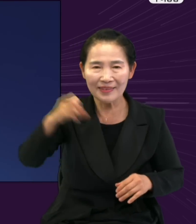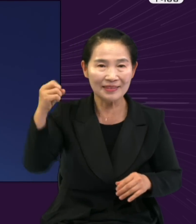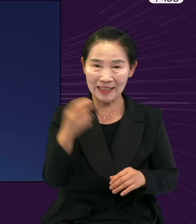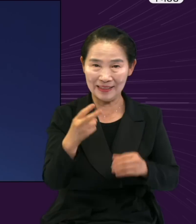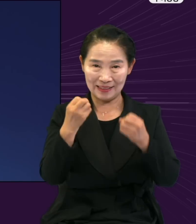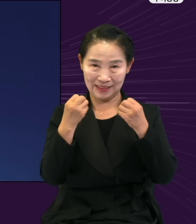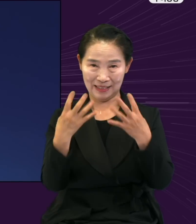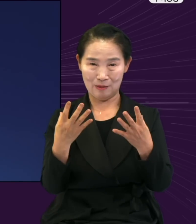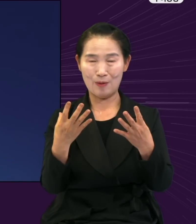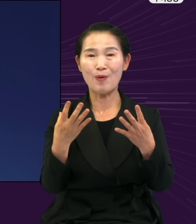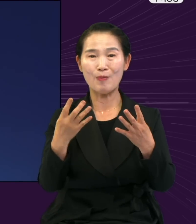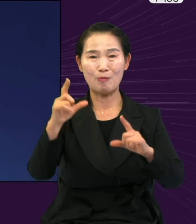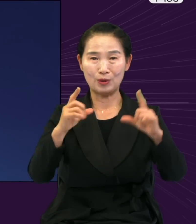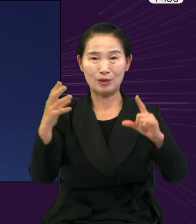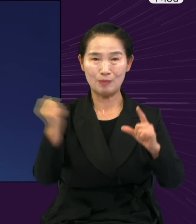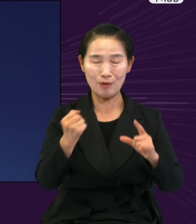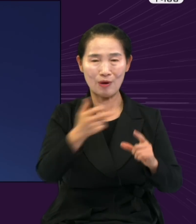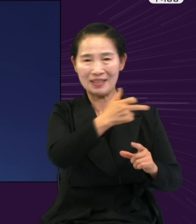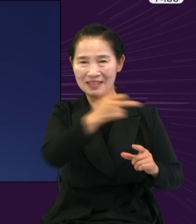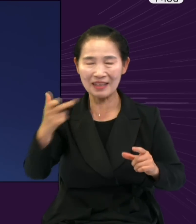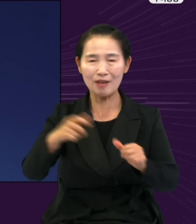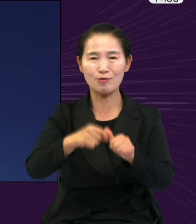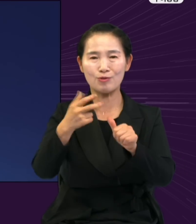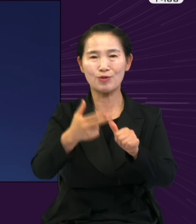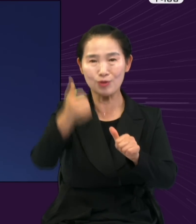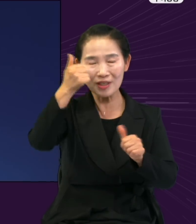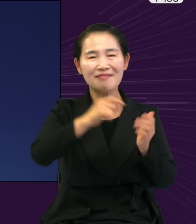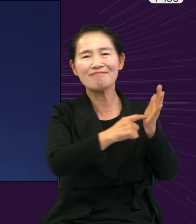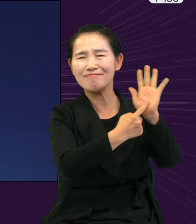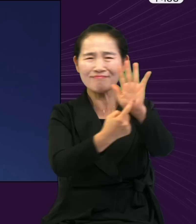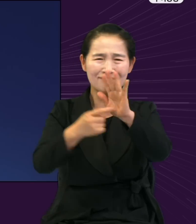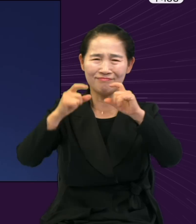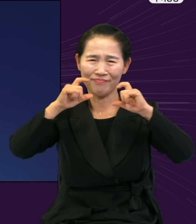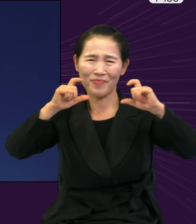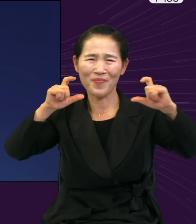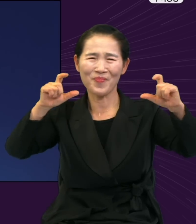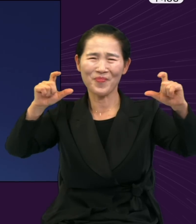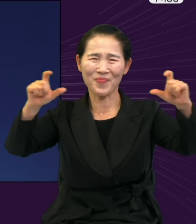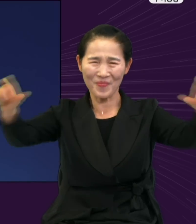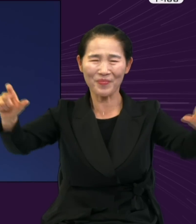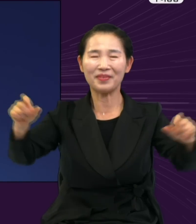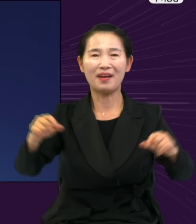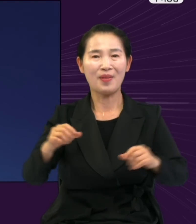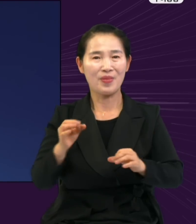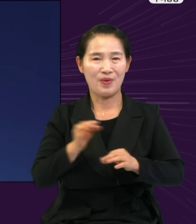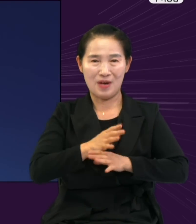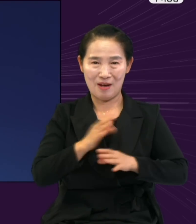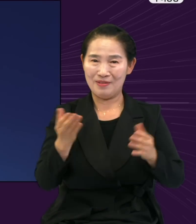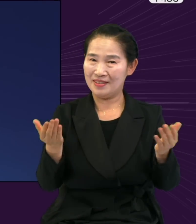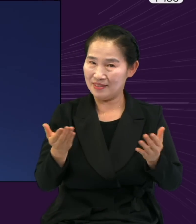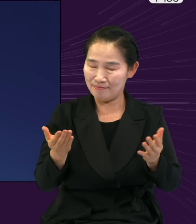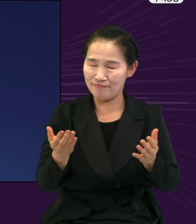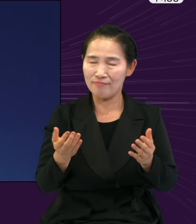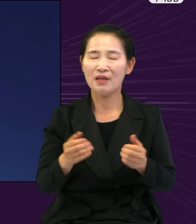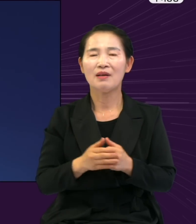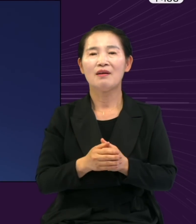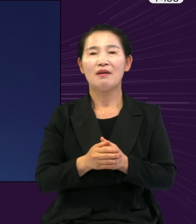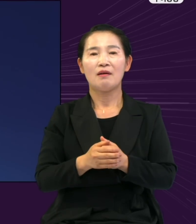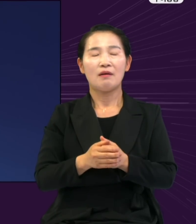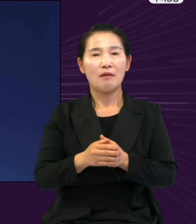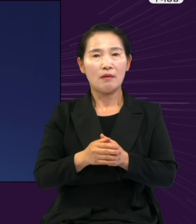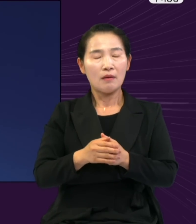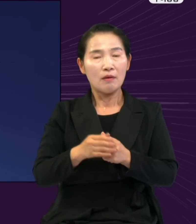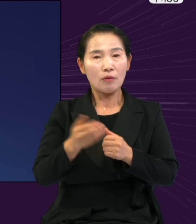소리로 외칩니다. 그리고 놀라운 일이 벌어지지요. 그녀가 예수 그리스도를 외친 후에 마을